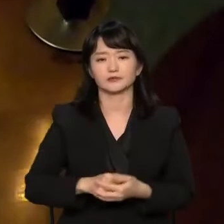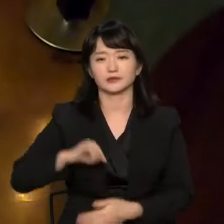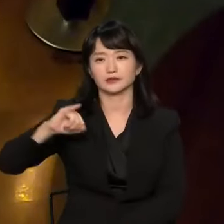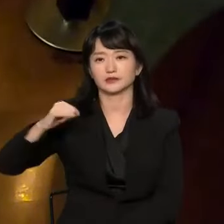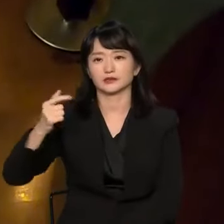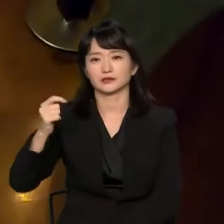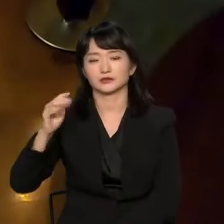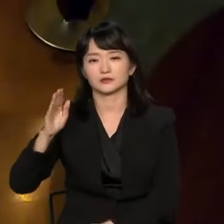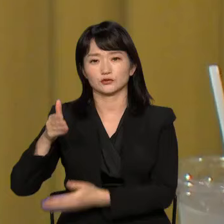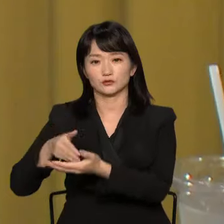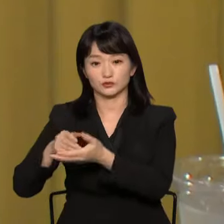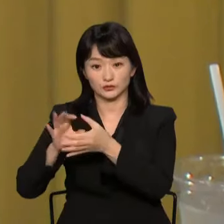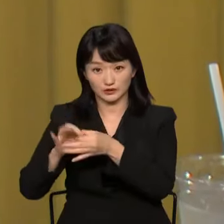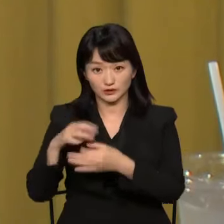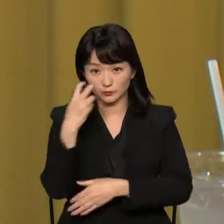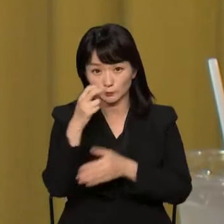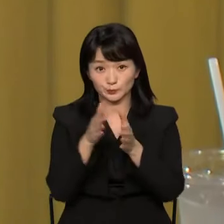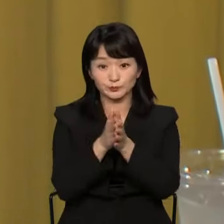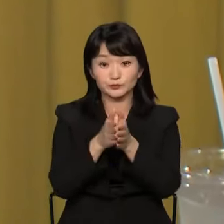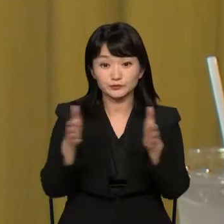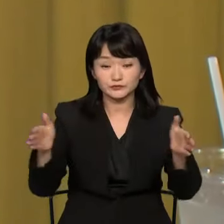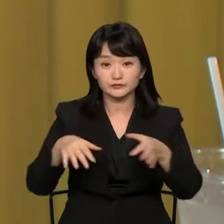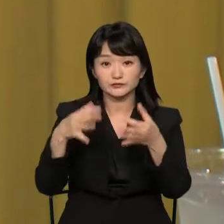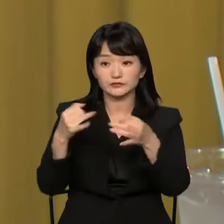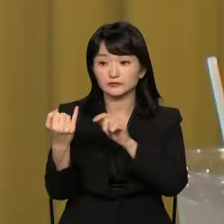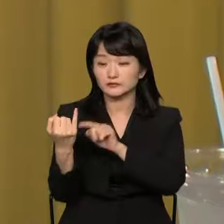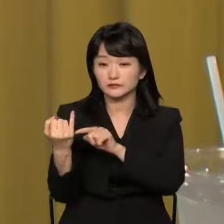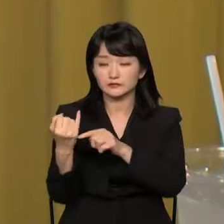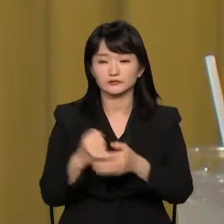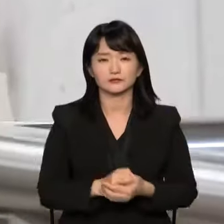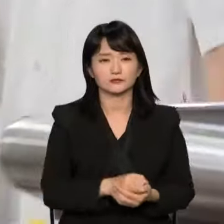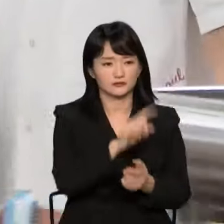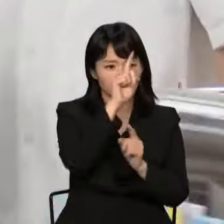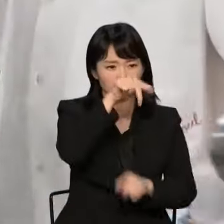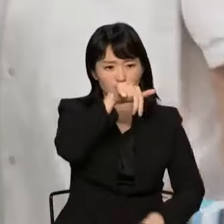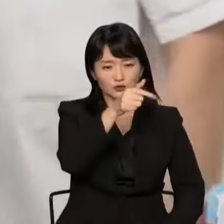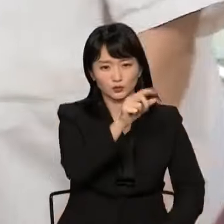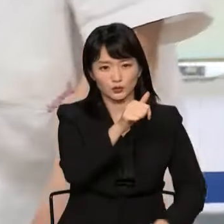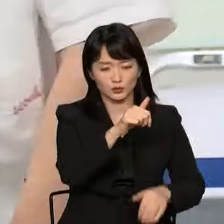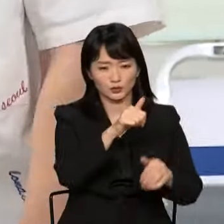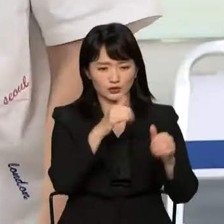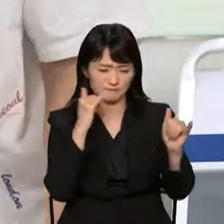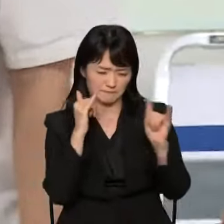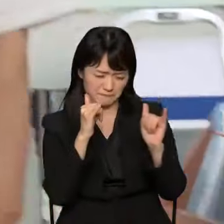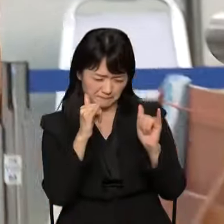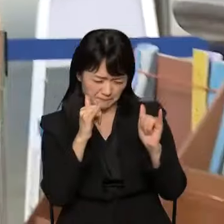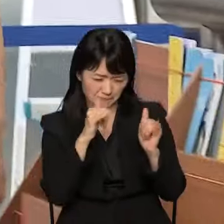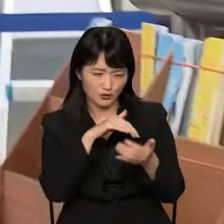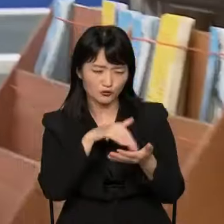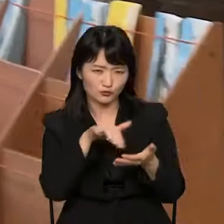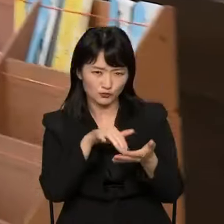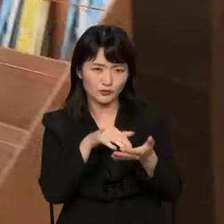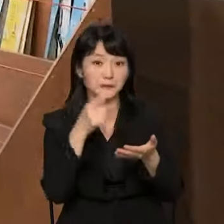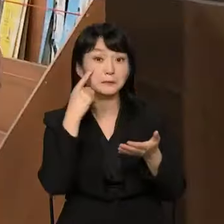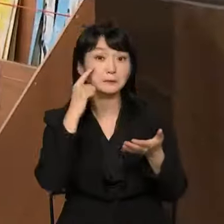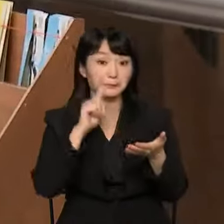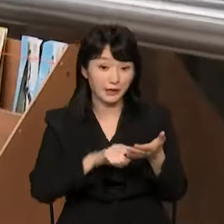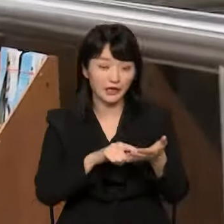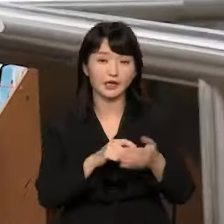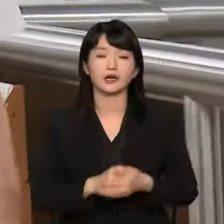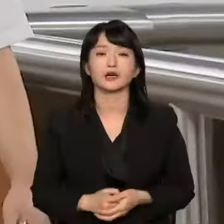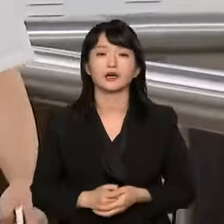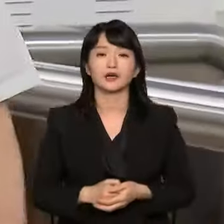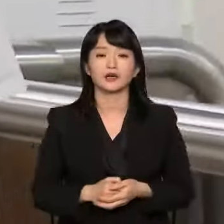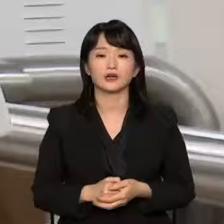JTBC 보도로 수사가 본격화될 무렵 김 여사가 이종호 블랙펄인베스트 대표와 수십 차례 연락을 나눈 점이 드러났고